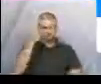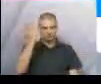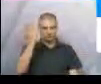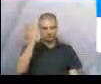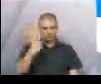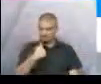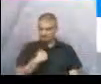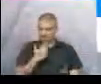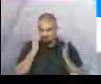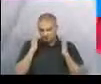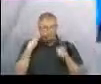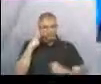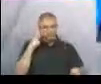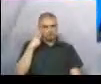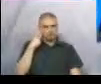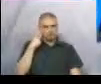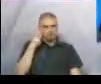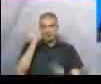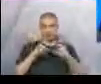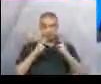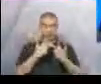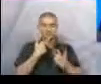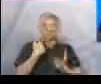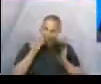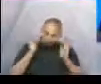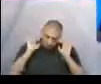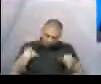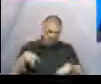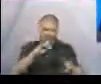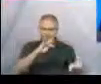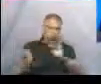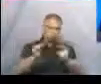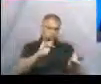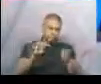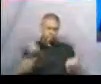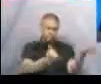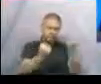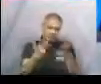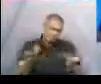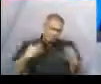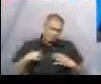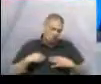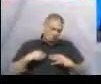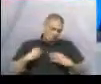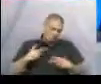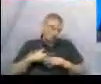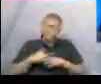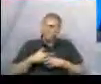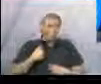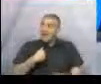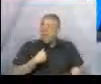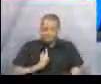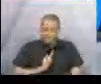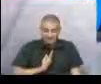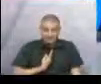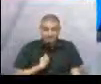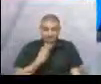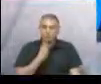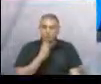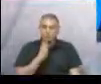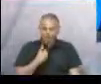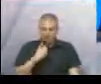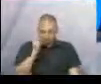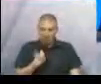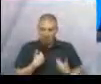ואני נחרד לשמוע אנשי ציבור אומרים, לא נורא שיהרגו אחד את השני, מה זה מפריע לנו? אני לא יודע, אני כיהודי, כבן